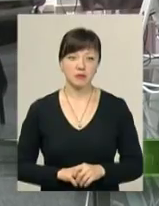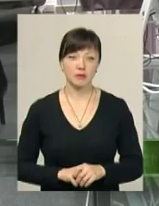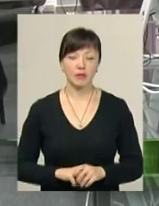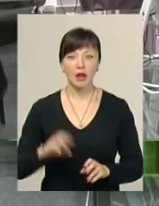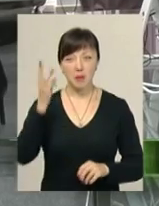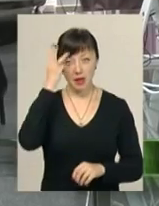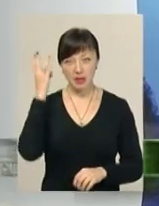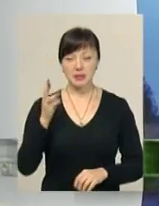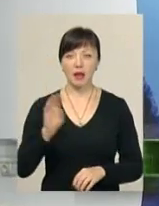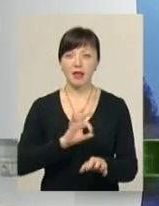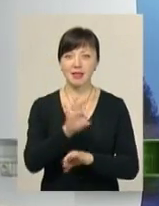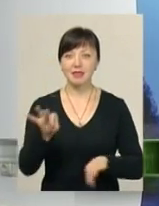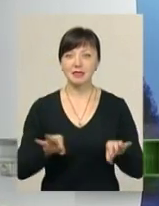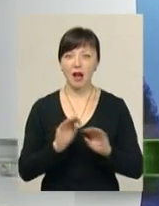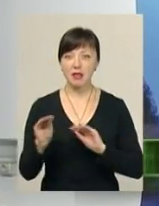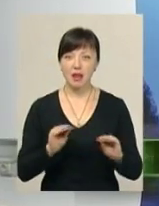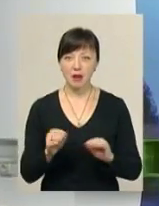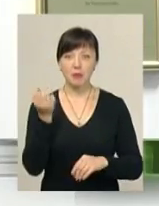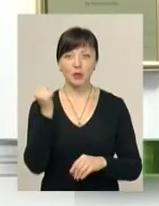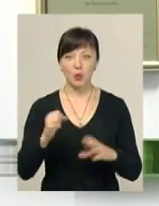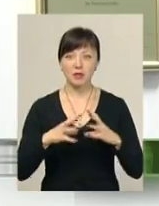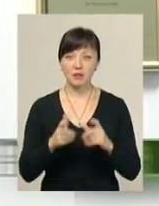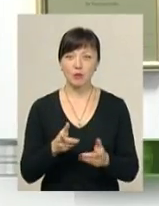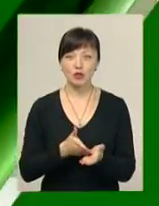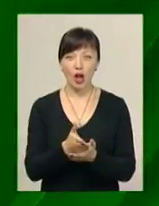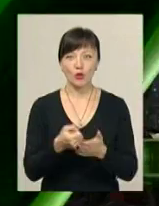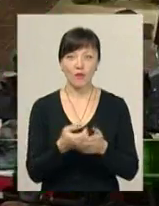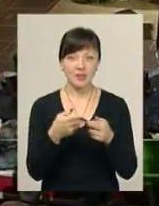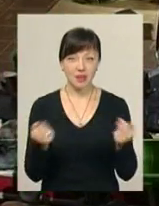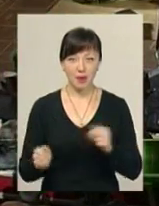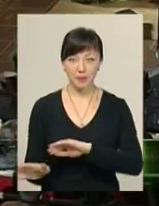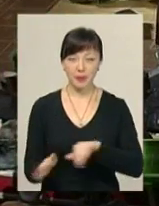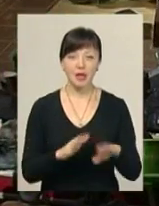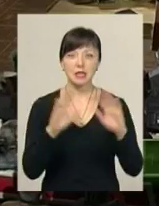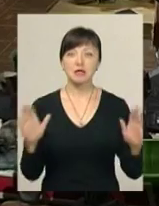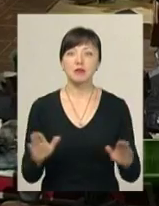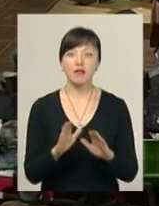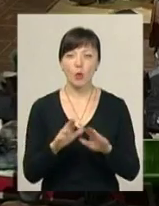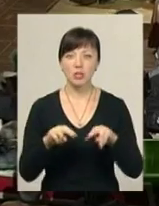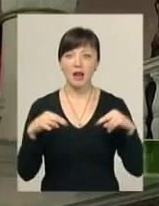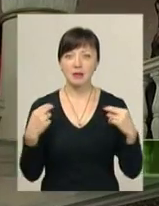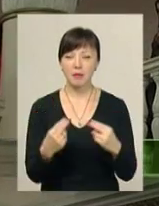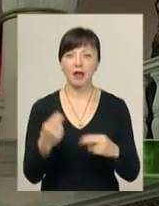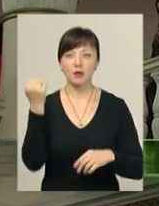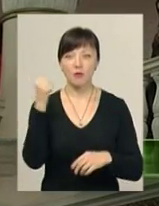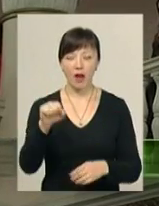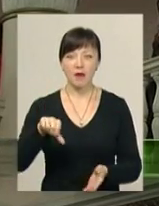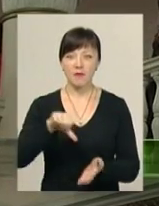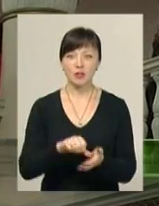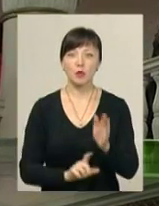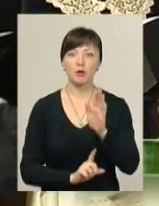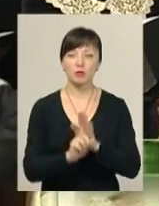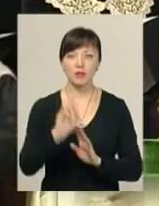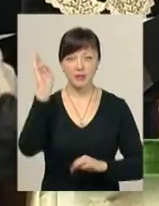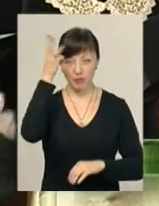Хмельницькі дизайнери підкорюють світ або про шлях до визнання. Співоча асамблея тріумфальним виступом розпочався